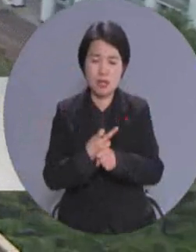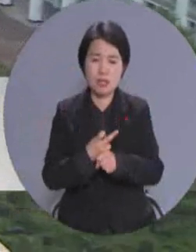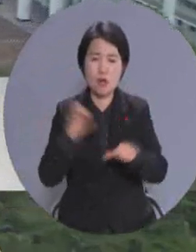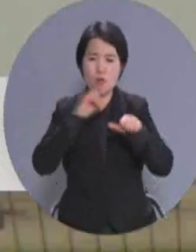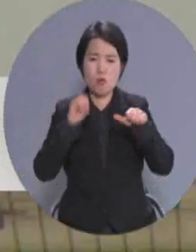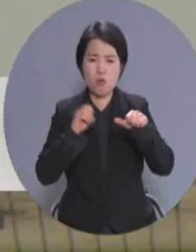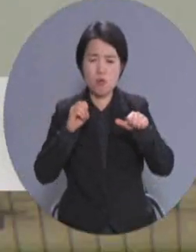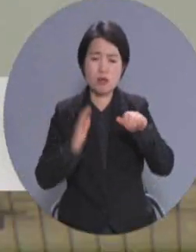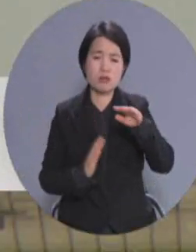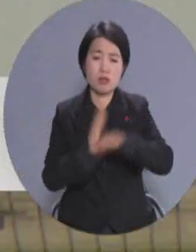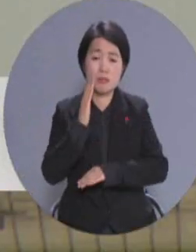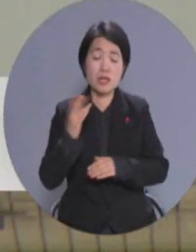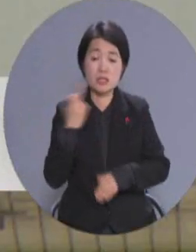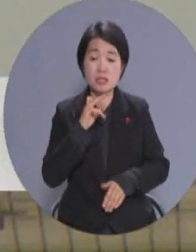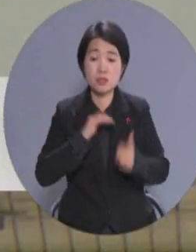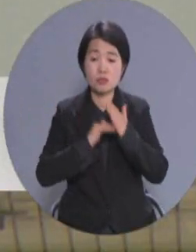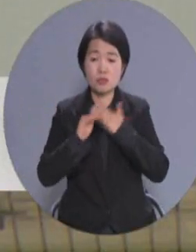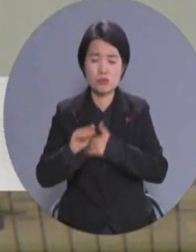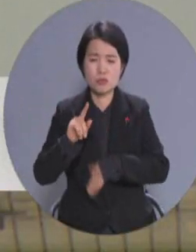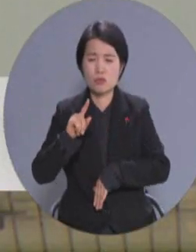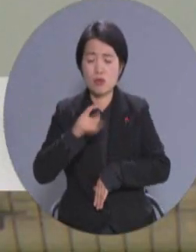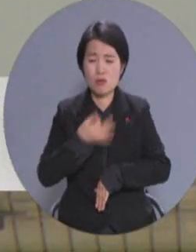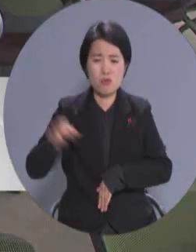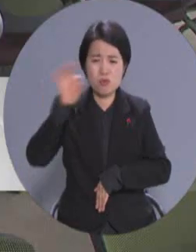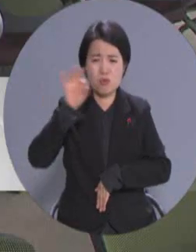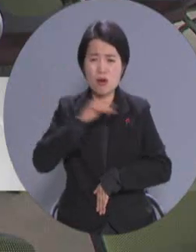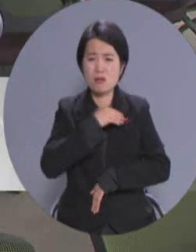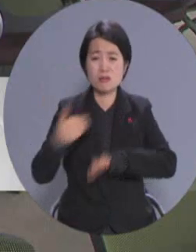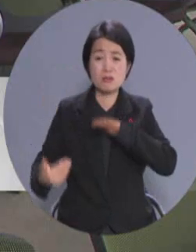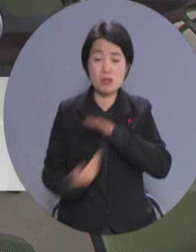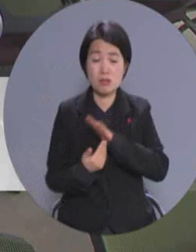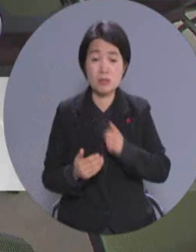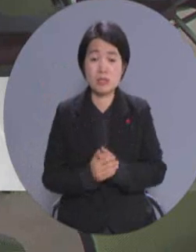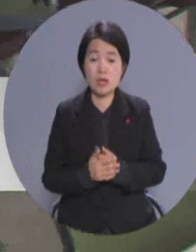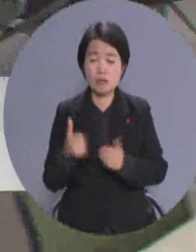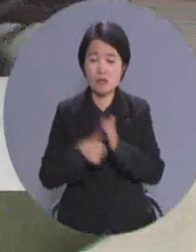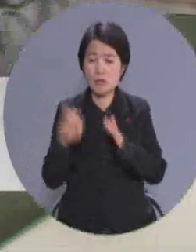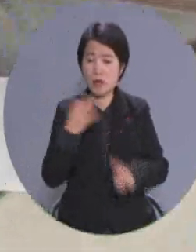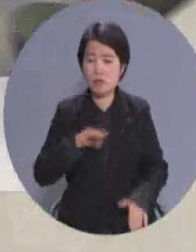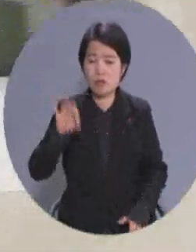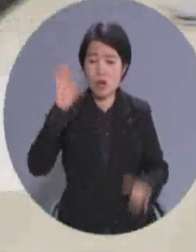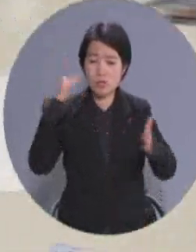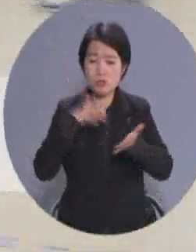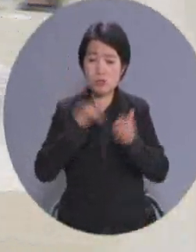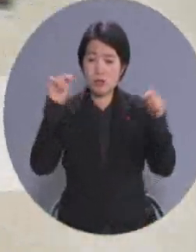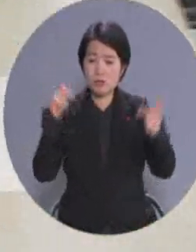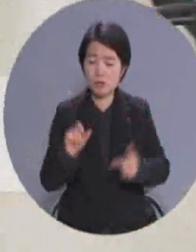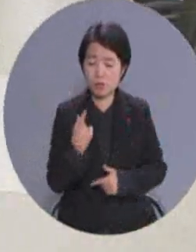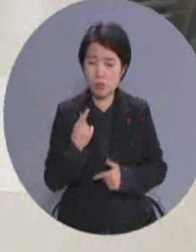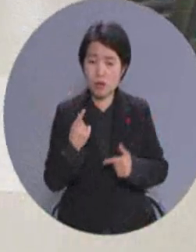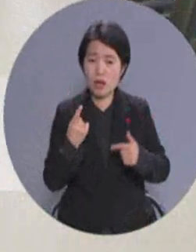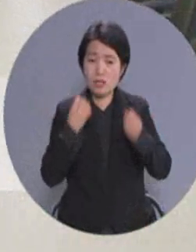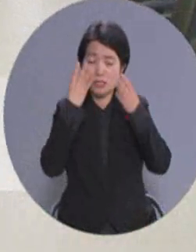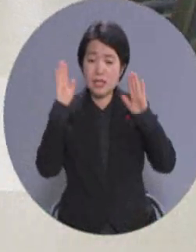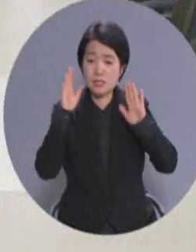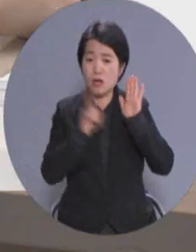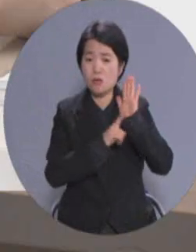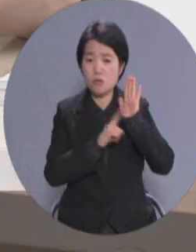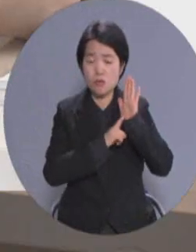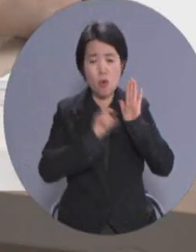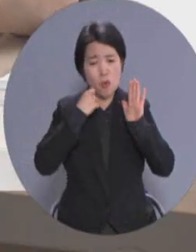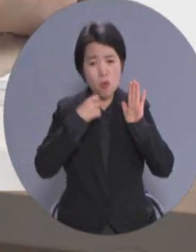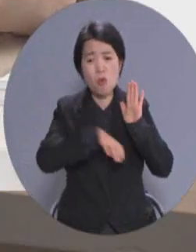넘어서면서 2012년 이후 최고치를 기록했습니다 고물가와 항영 인고 감소로 신입생 모집의 일부 대학들이